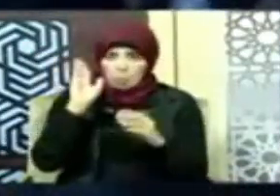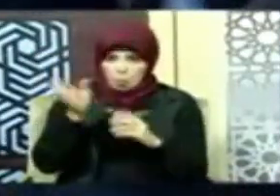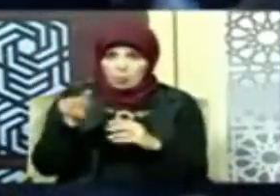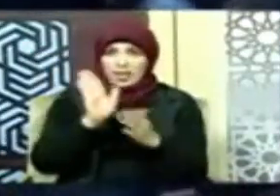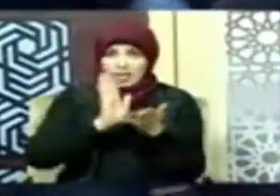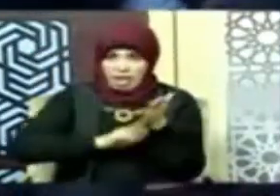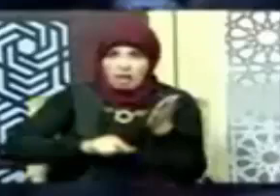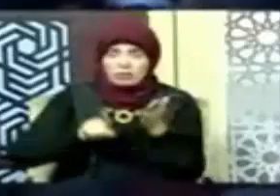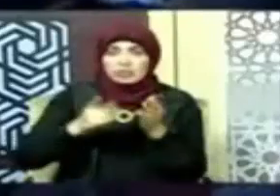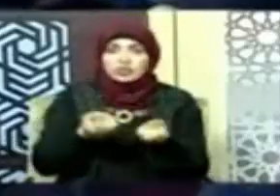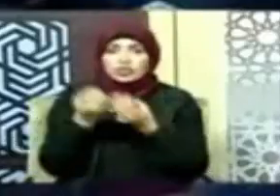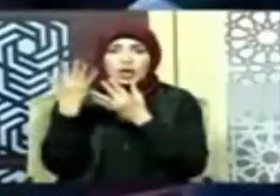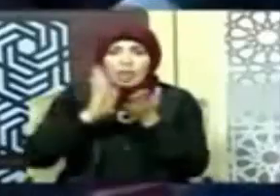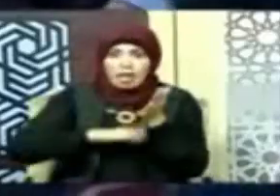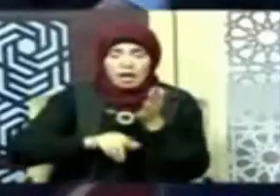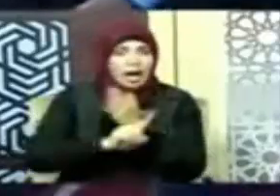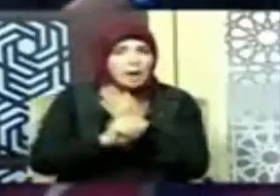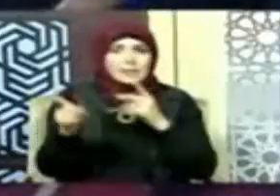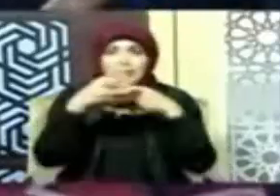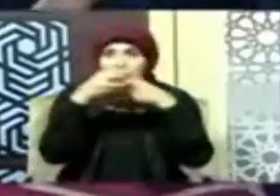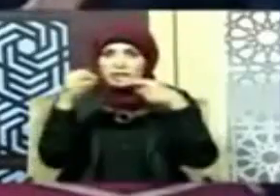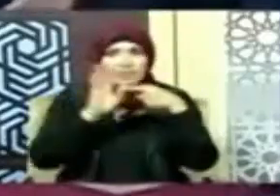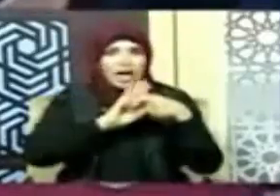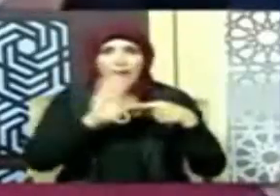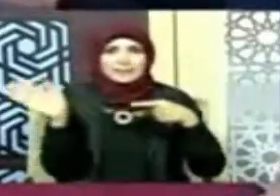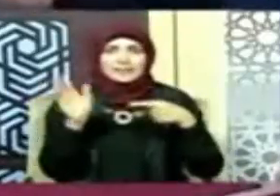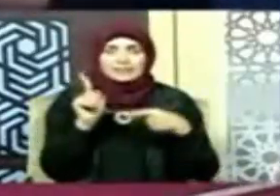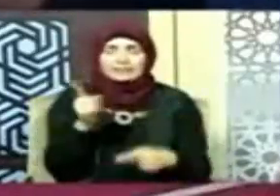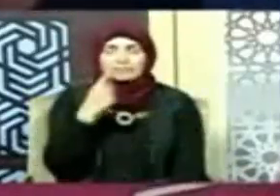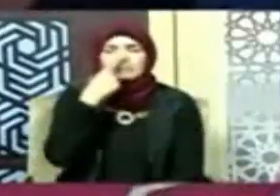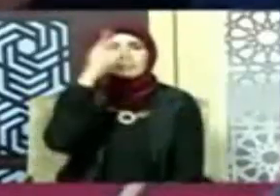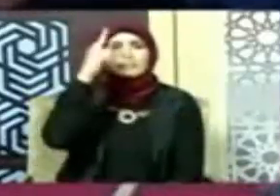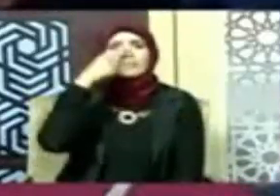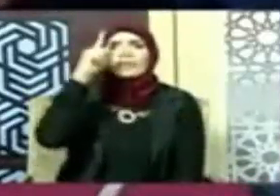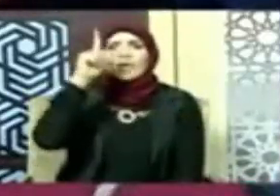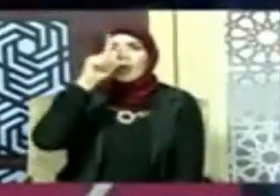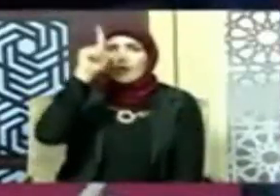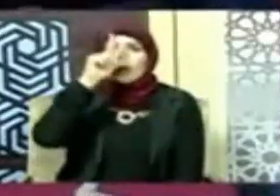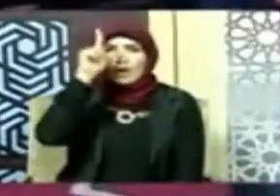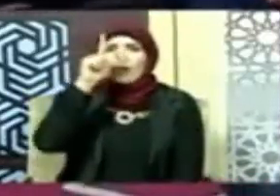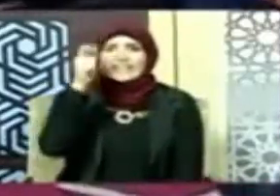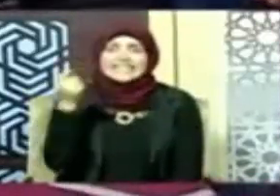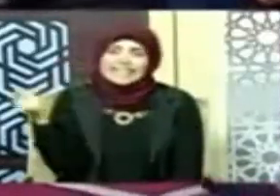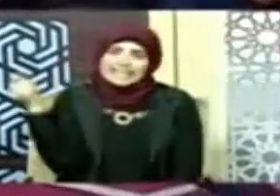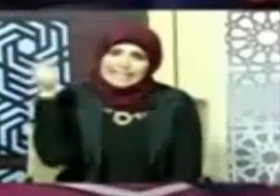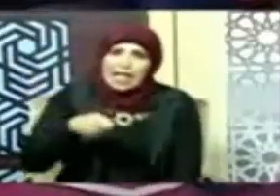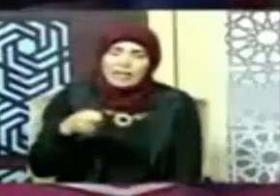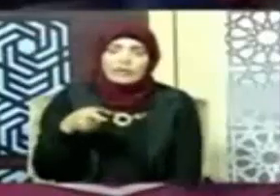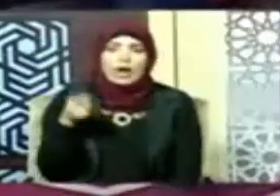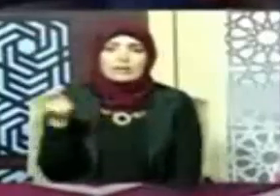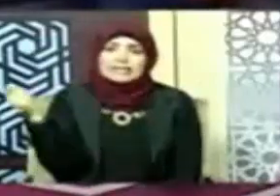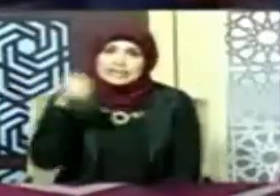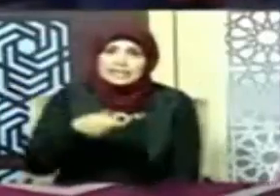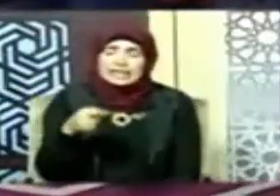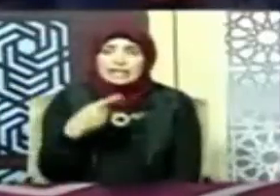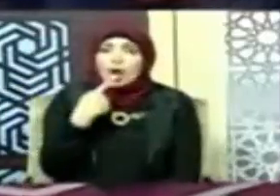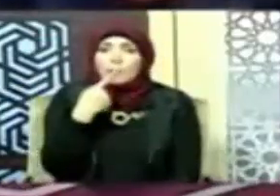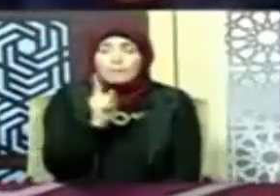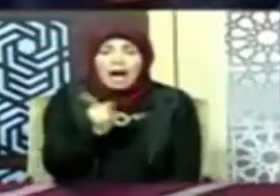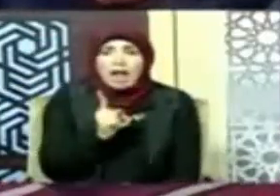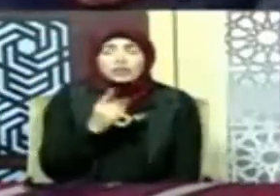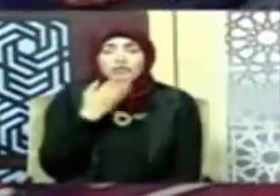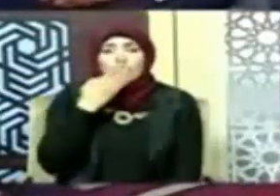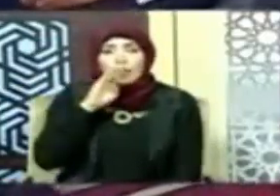ينتهي. ثم وصل به الكبر والاستعلاء وإنكار النعمة إلى التطاول